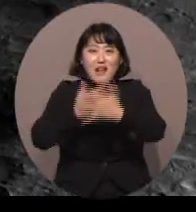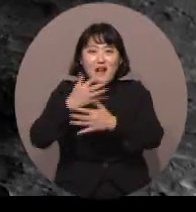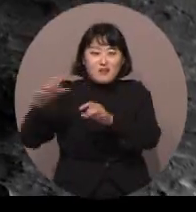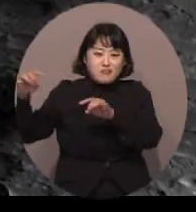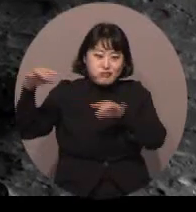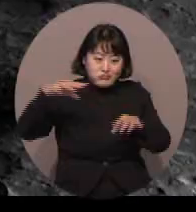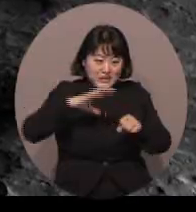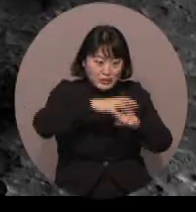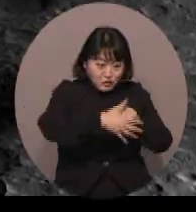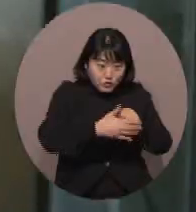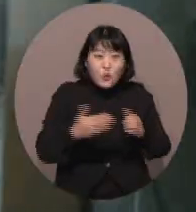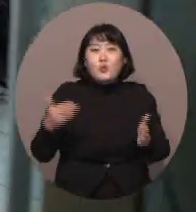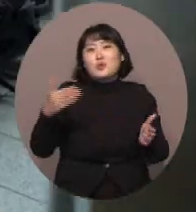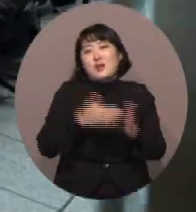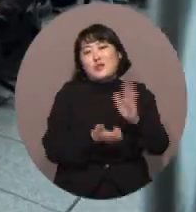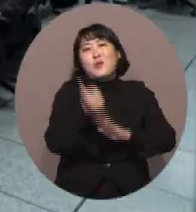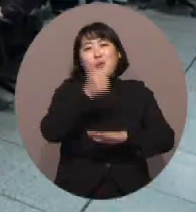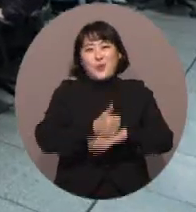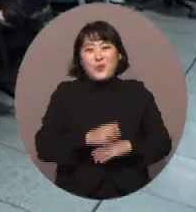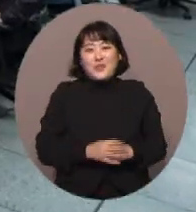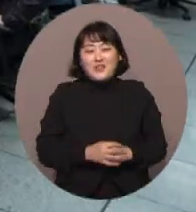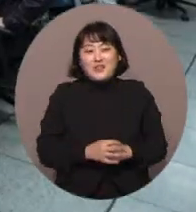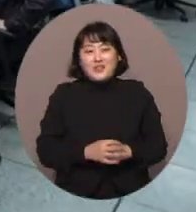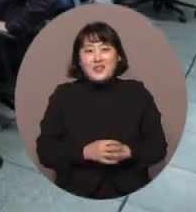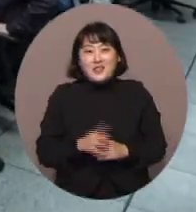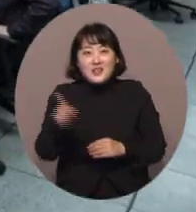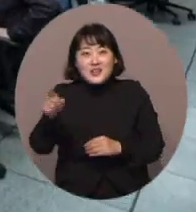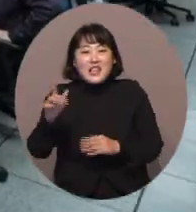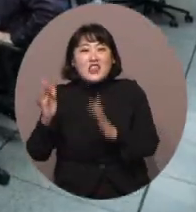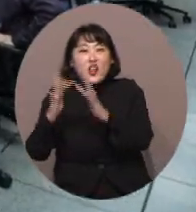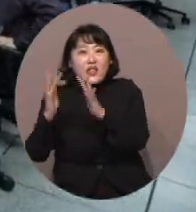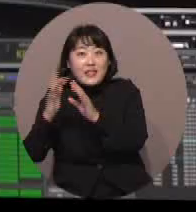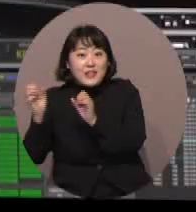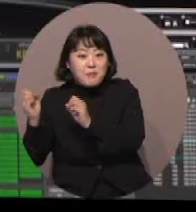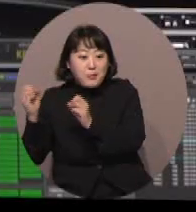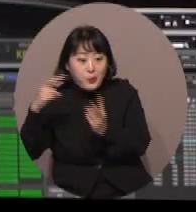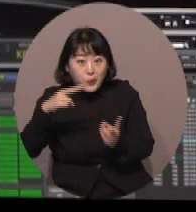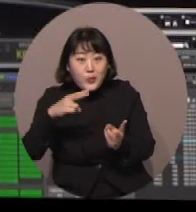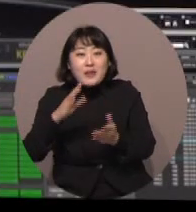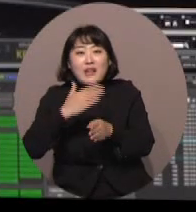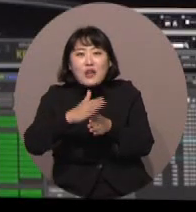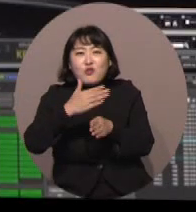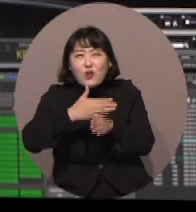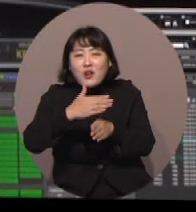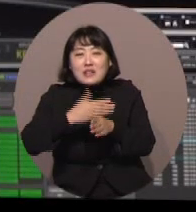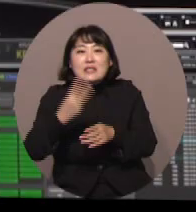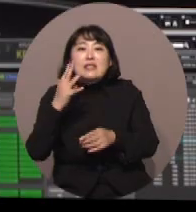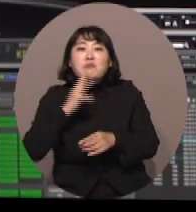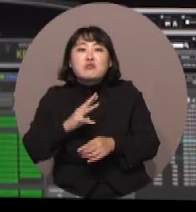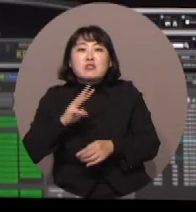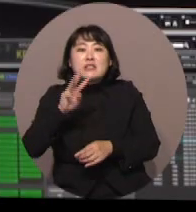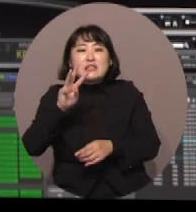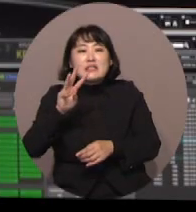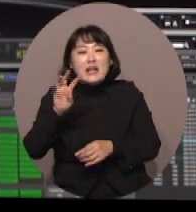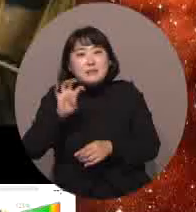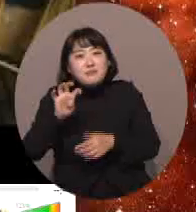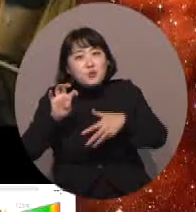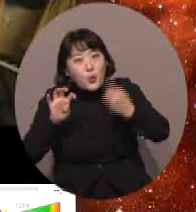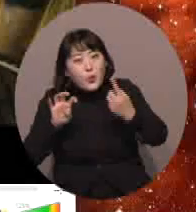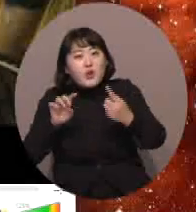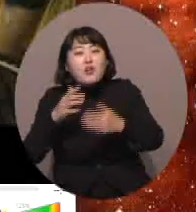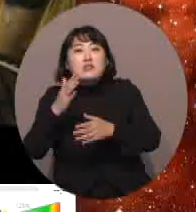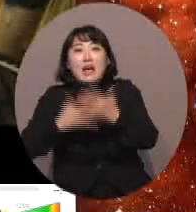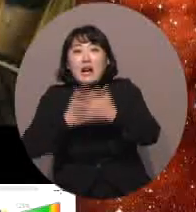겁니다. 다누리의 우주 인터넷 탑재체에서 분할 전송 방식으로 3분 43초 영상 전송에 소요된